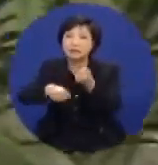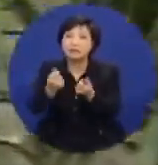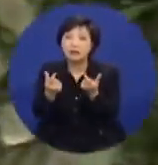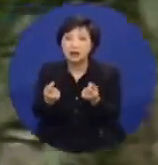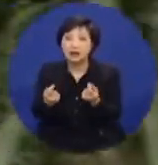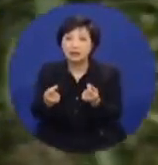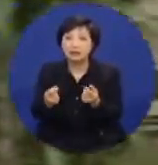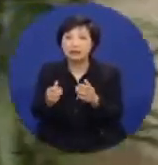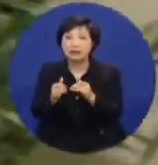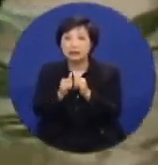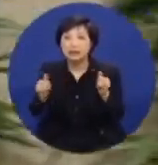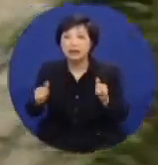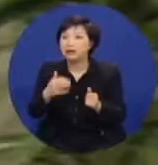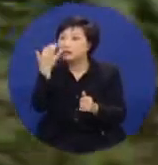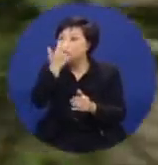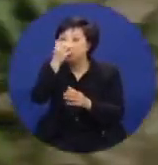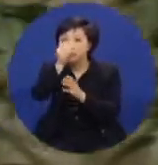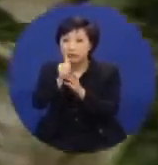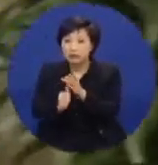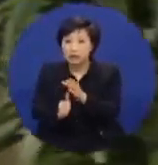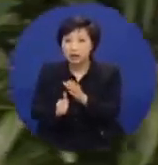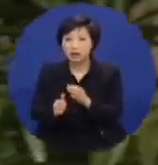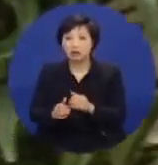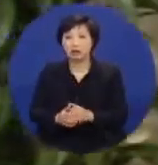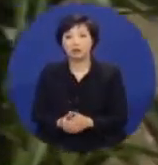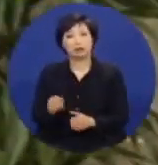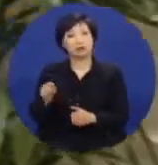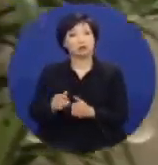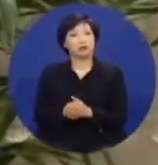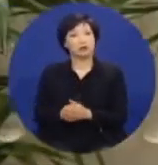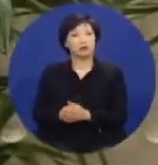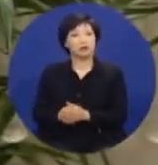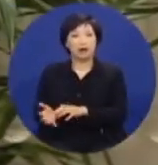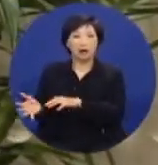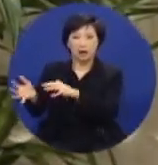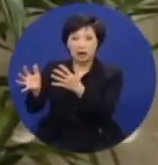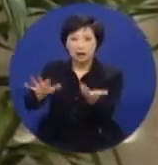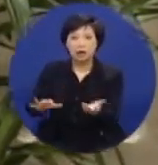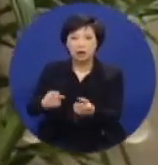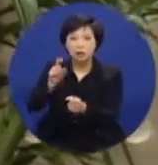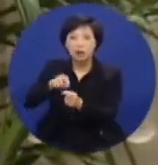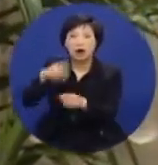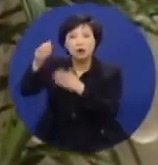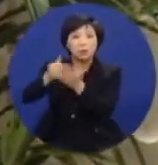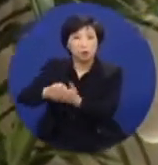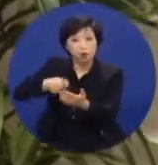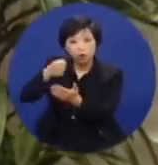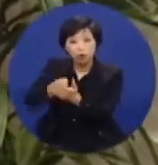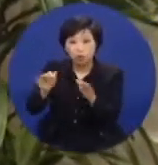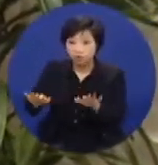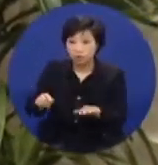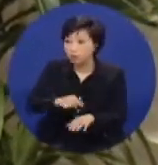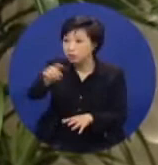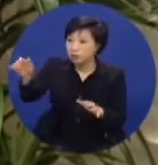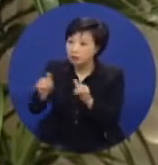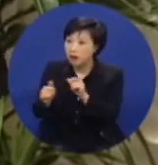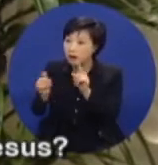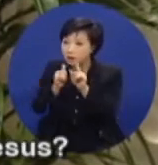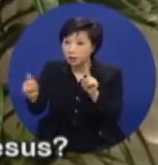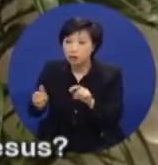인간 들의 성적인 타락 이거 없이 올라 고착된 했는데 하는 사람도 방주